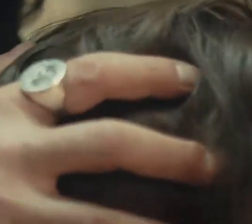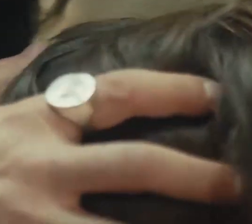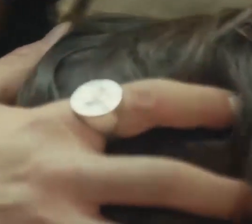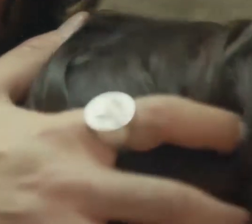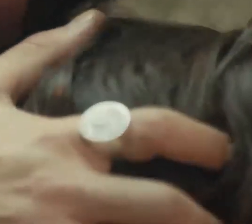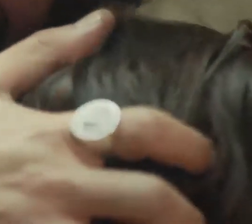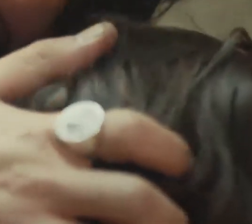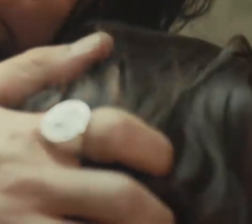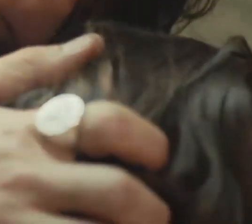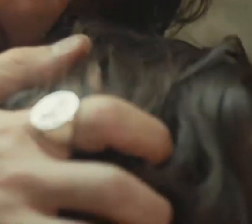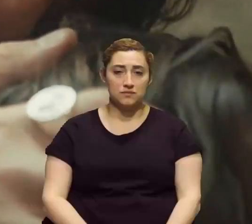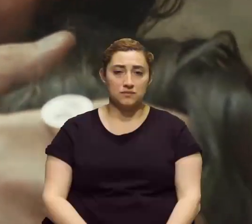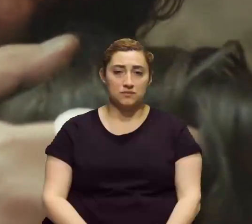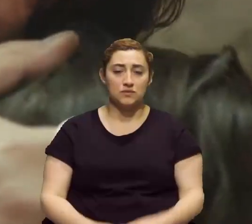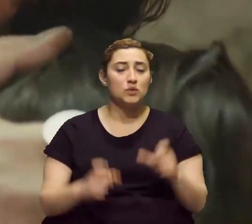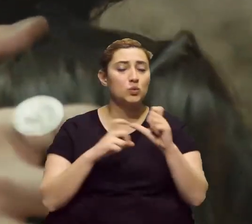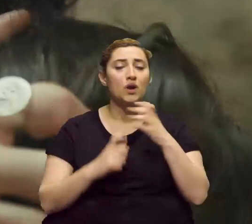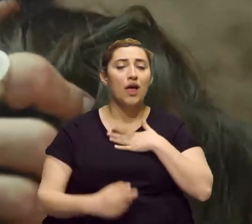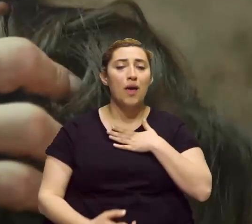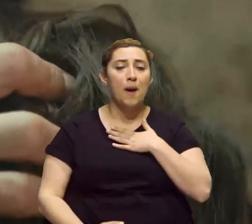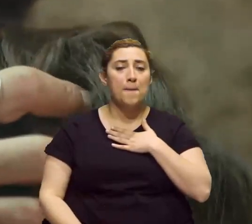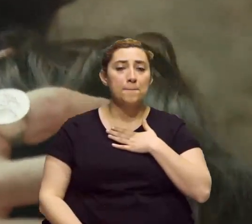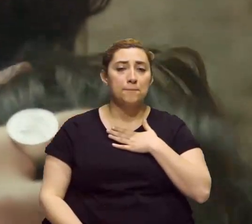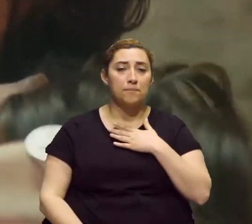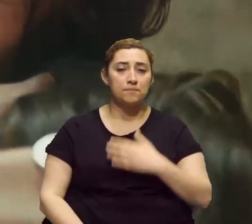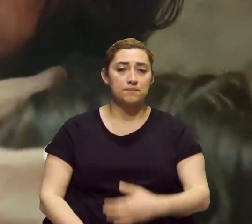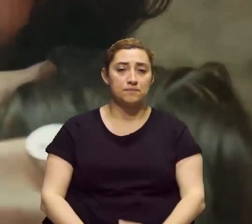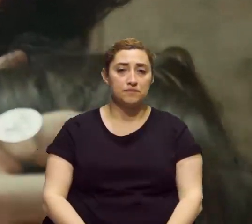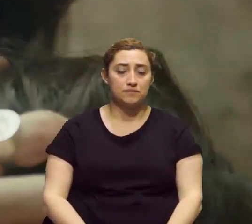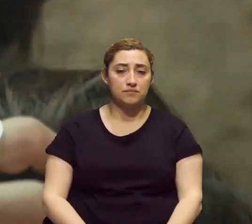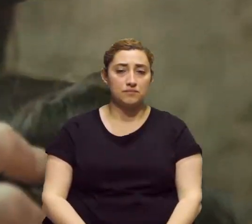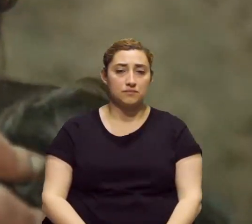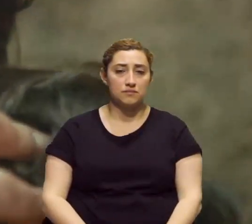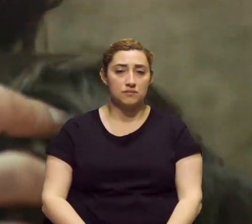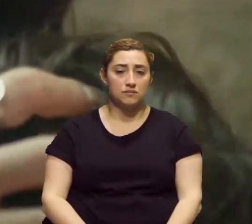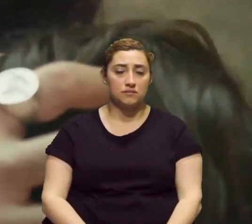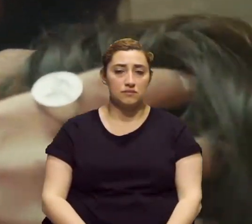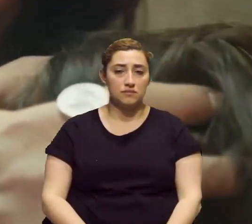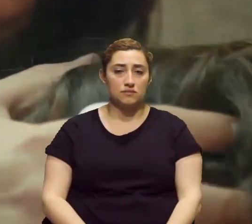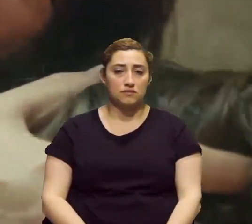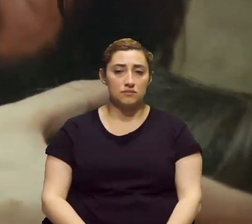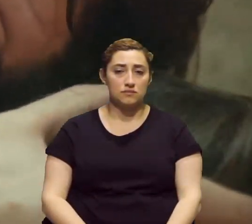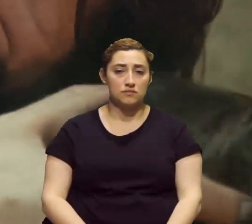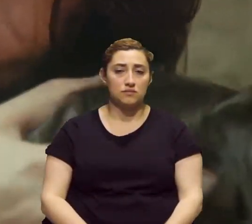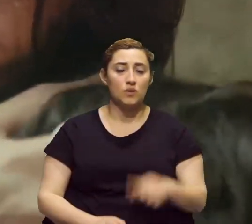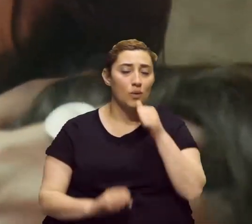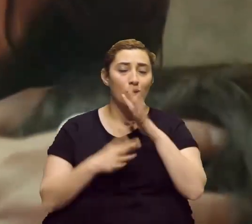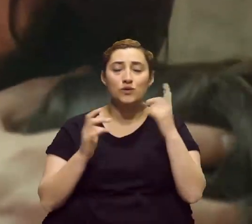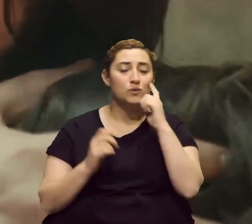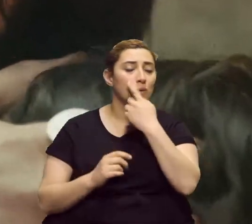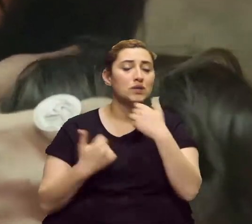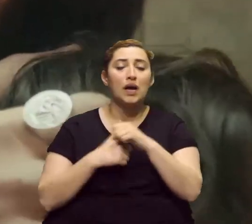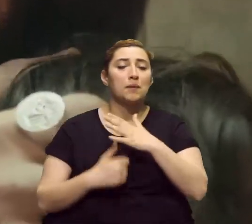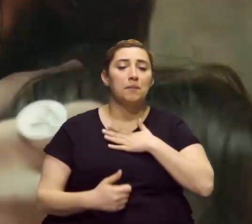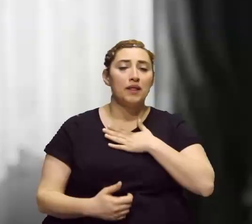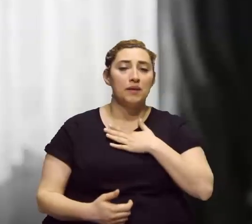Anlarsızlar! Yakma. Süreyya'm. Ya beni de götür. Okyanus gözlü karım